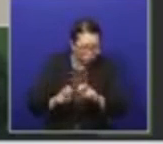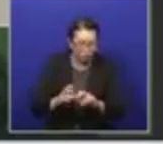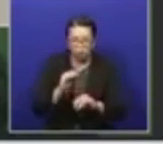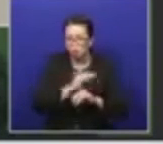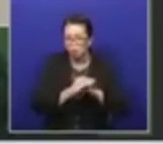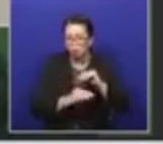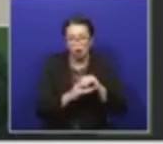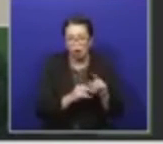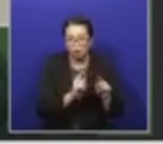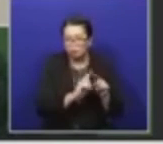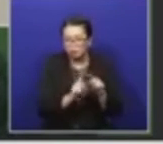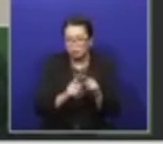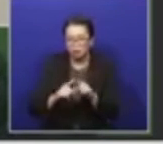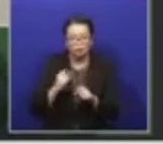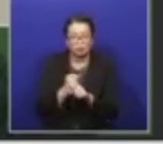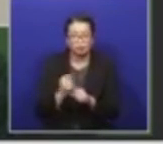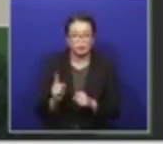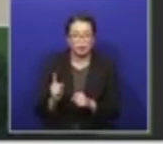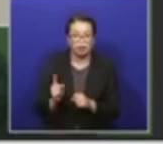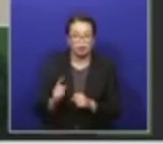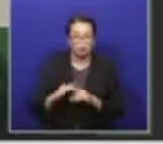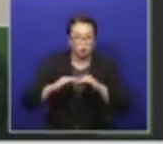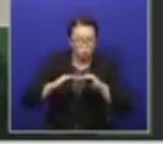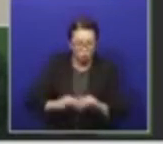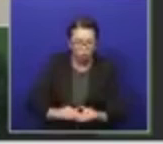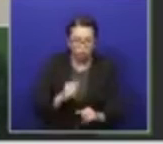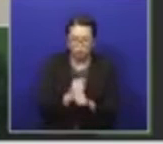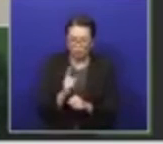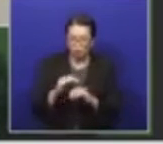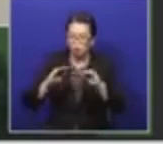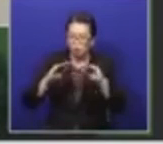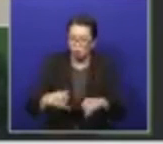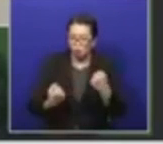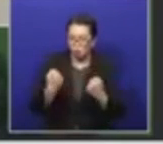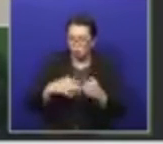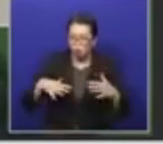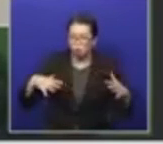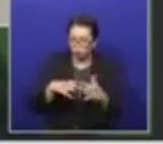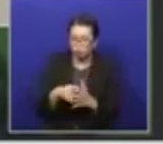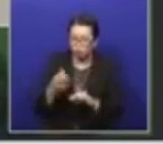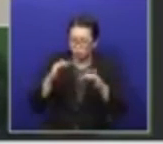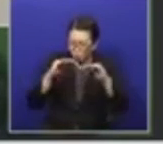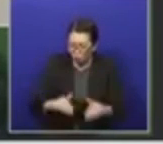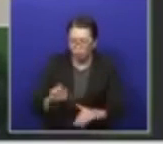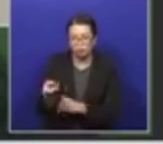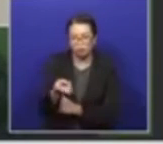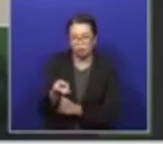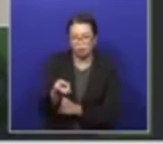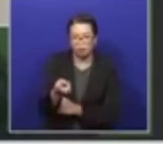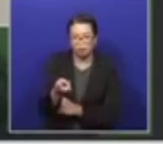พื่อจะบอกว่าทำอย่างไรถึงจะลดทำอย่างไรถึงจะอุบัติเหตุเกิดขึ้นน้อยซึ่งจ